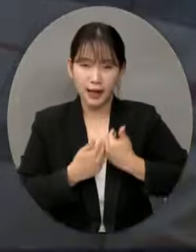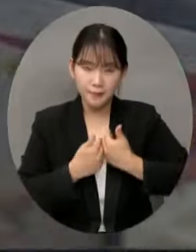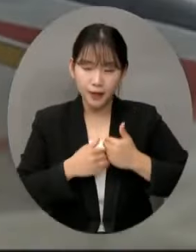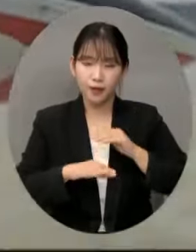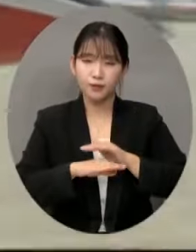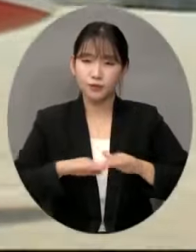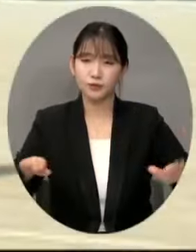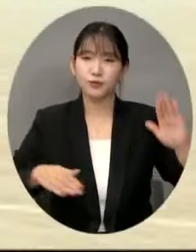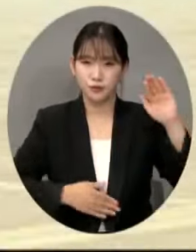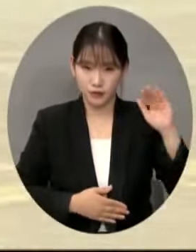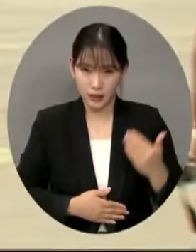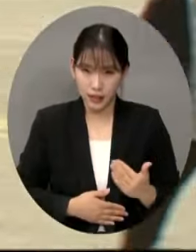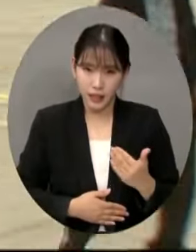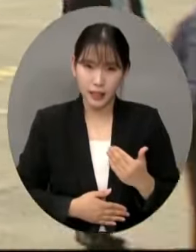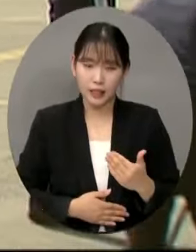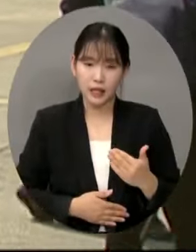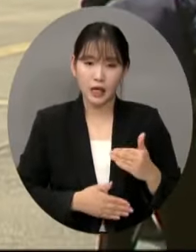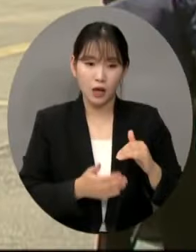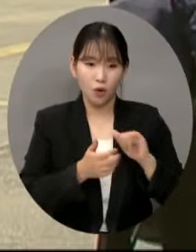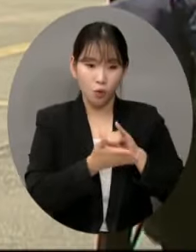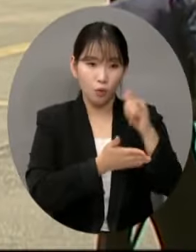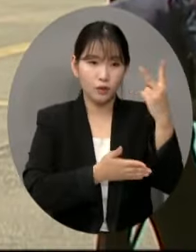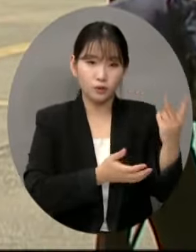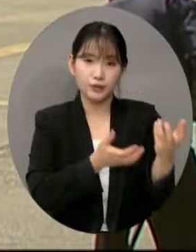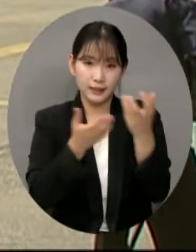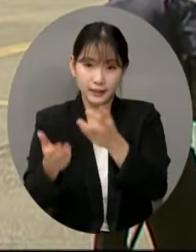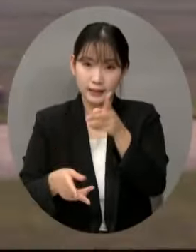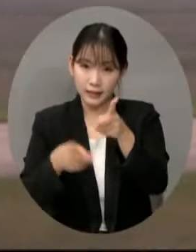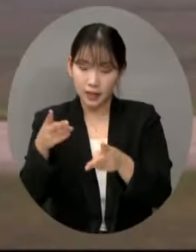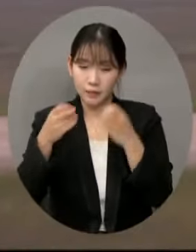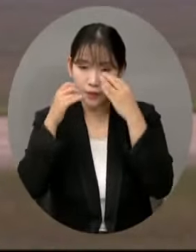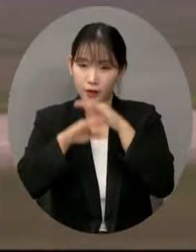대립이 해소되면서 민군공항 이전 사업에